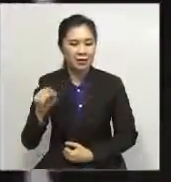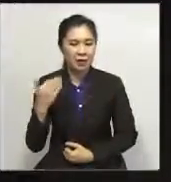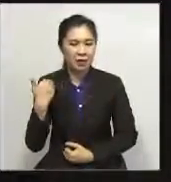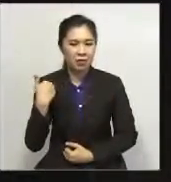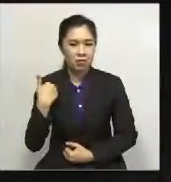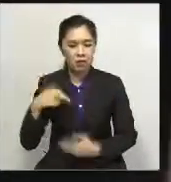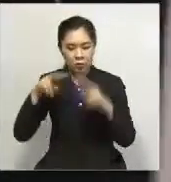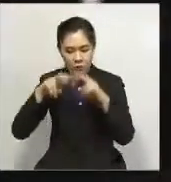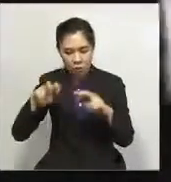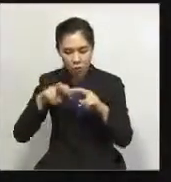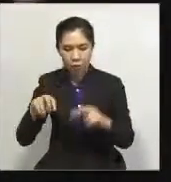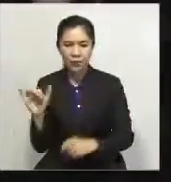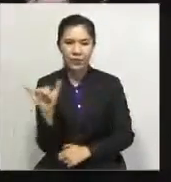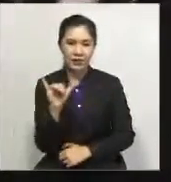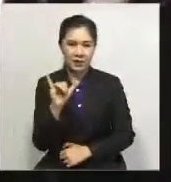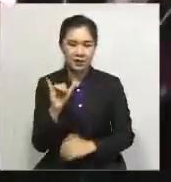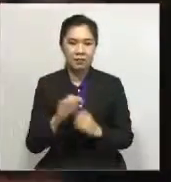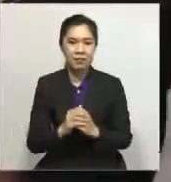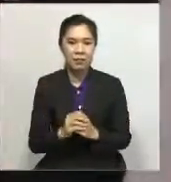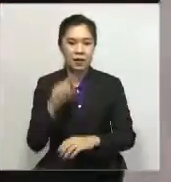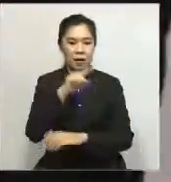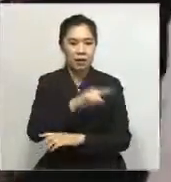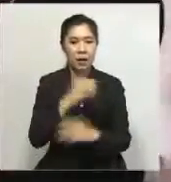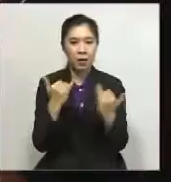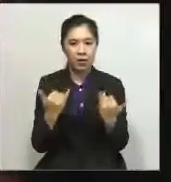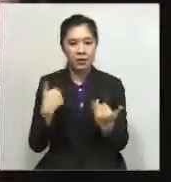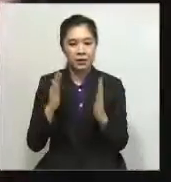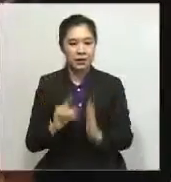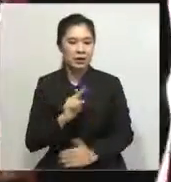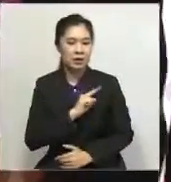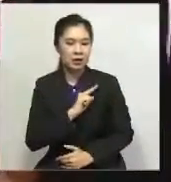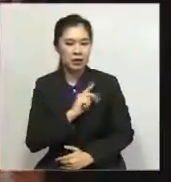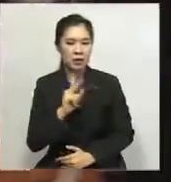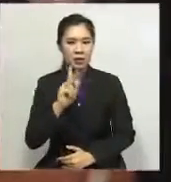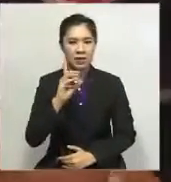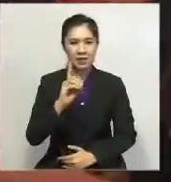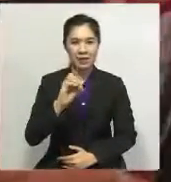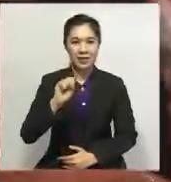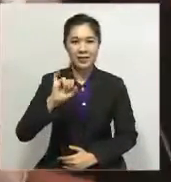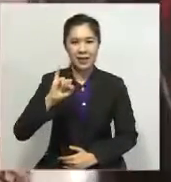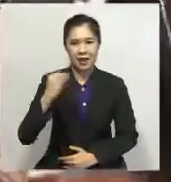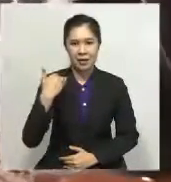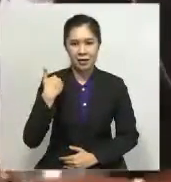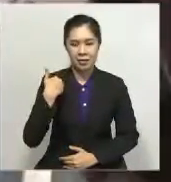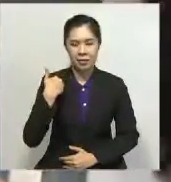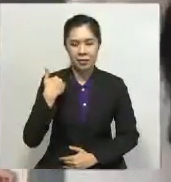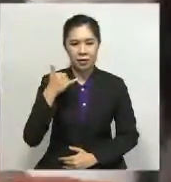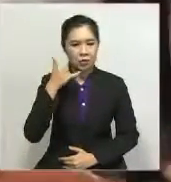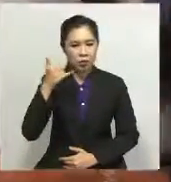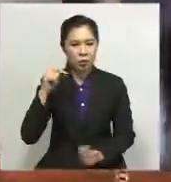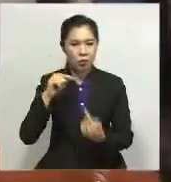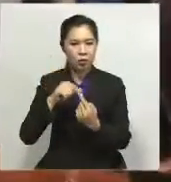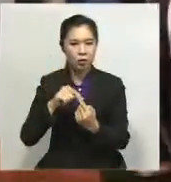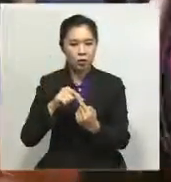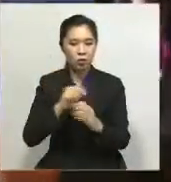กล่าวแล้วก็การตรวจค้นใดๆทั้งสิ้นนะคะช่วงบ่ายวันนี้ค่ะเจ้าหน้าที่กรมสอบสวนคดีพิเศษหรือว่า DSI ก็ได้ประสานมายังกองป